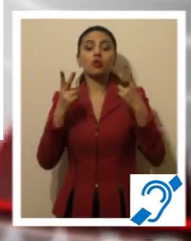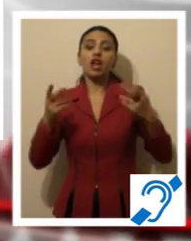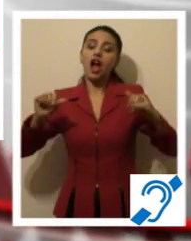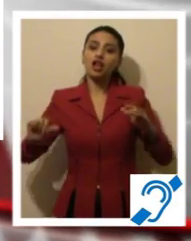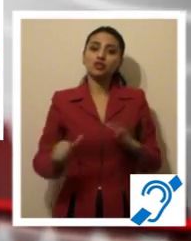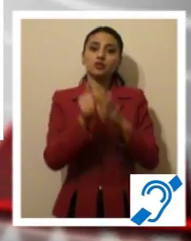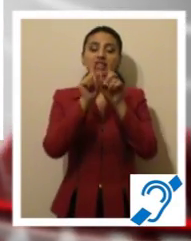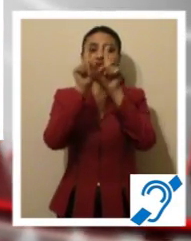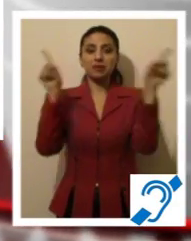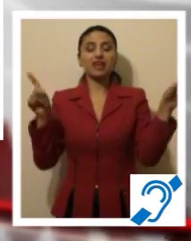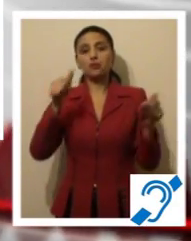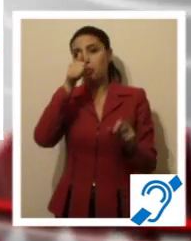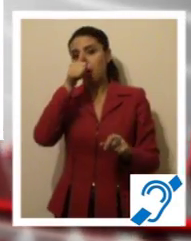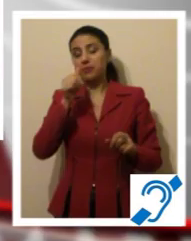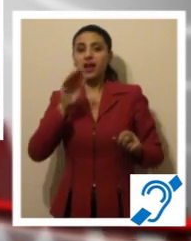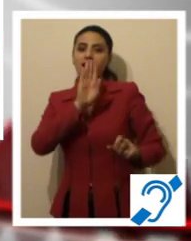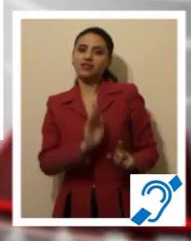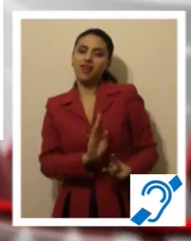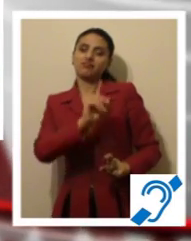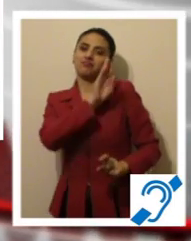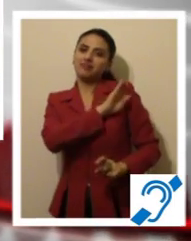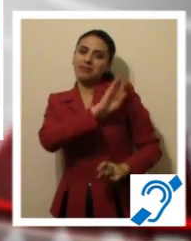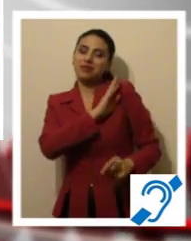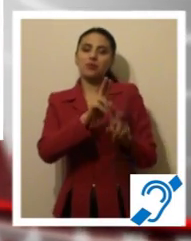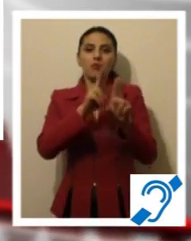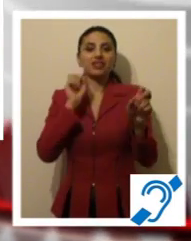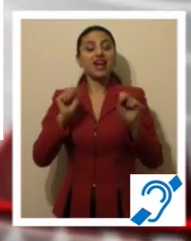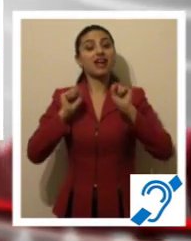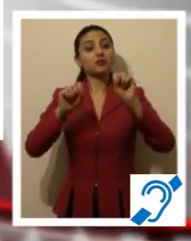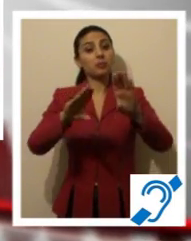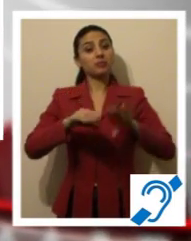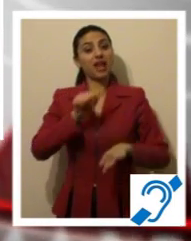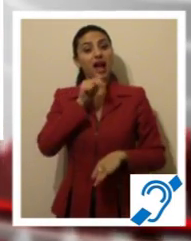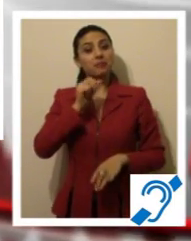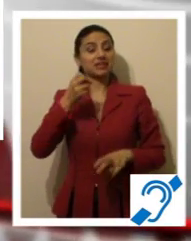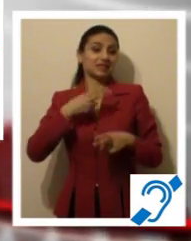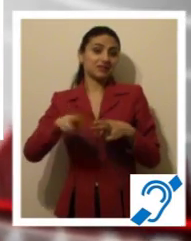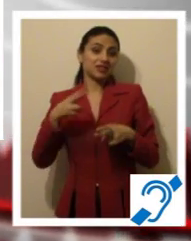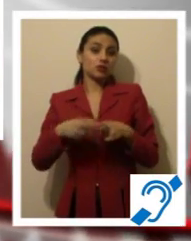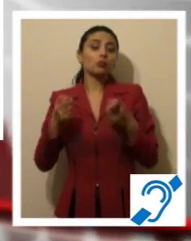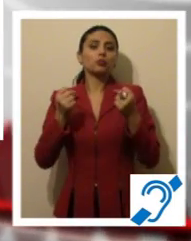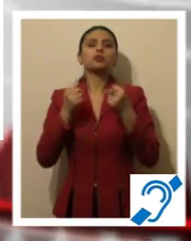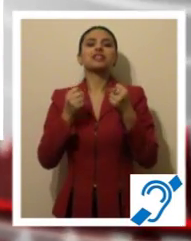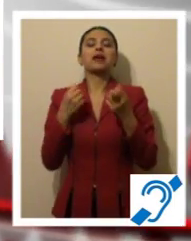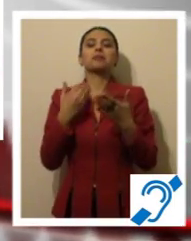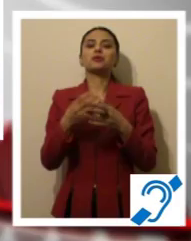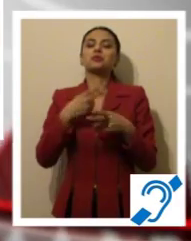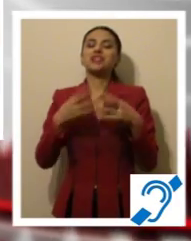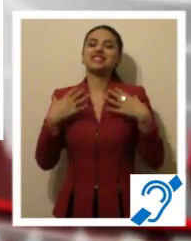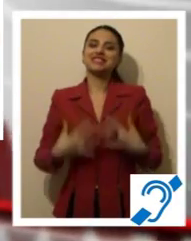de dimineață, iar oamenii au stat răbdători la cozi pentru a se asigura că vor primi apă sfințită cu puternice virtuți